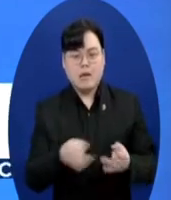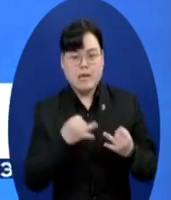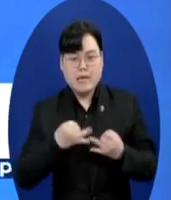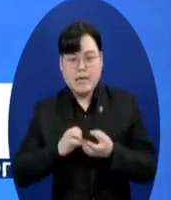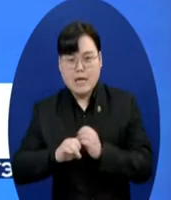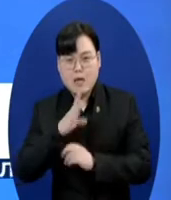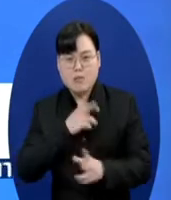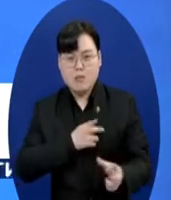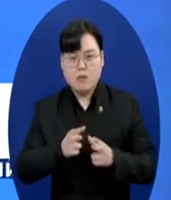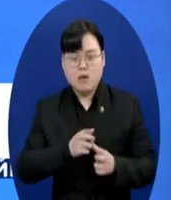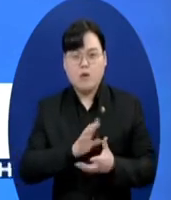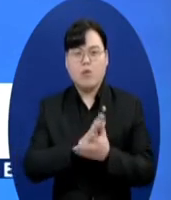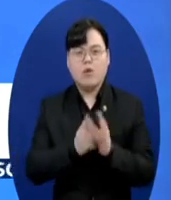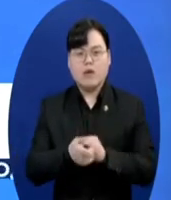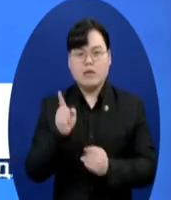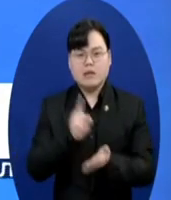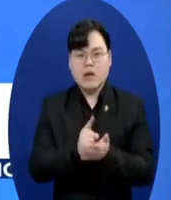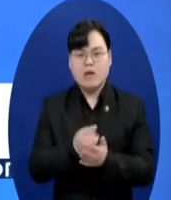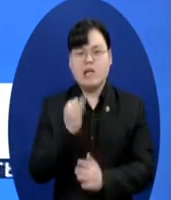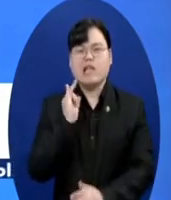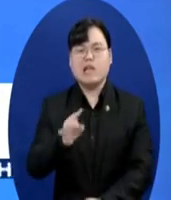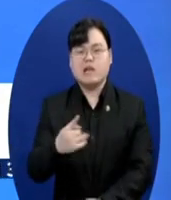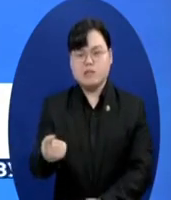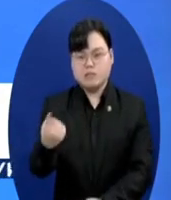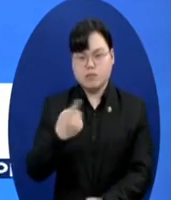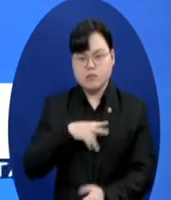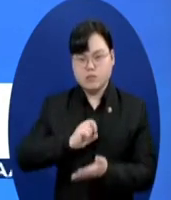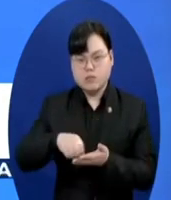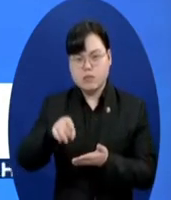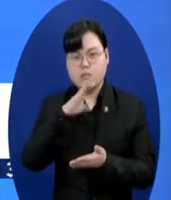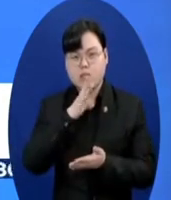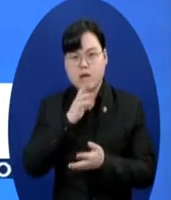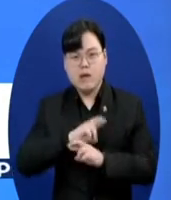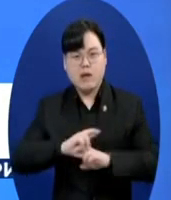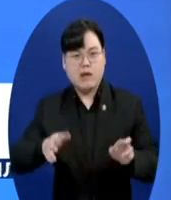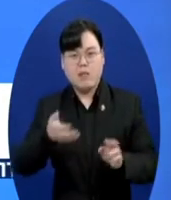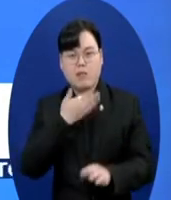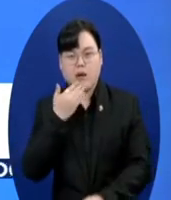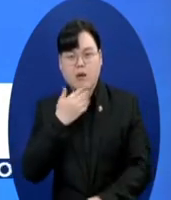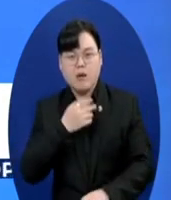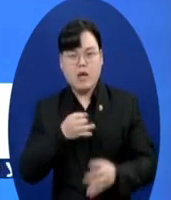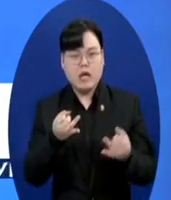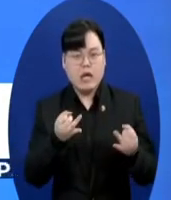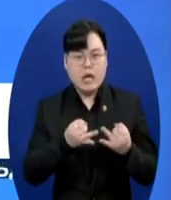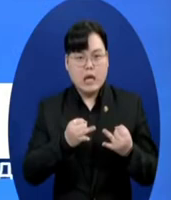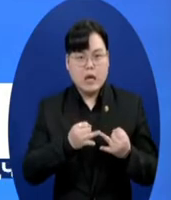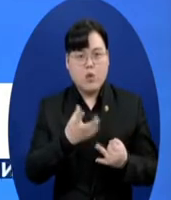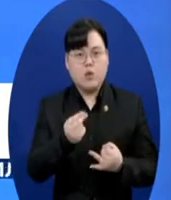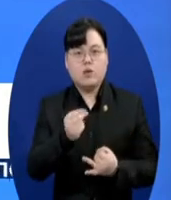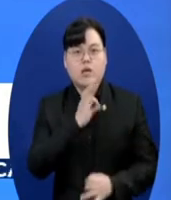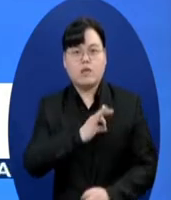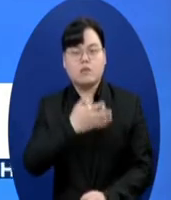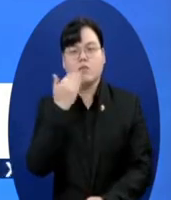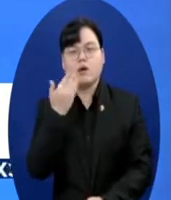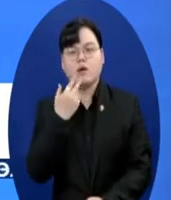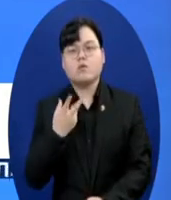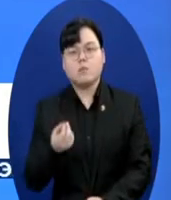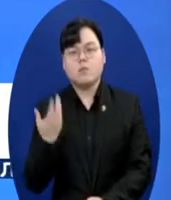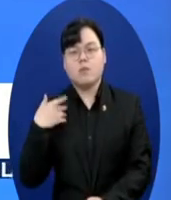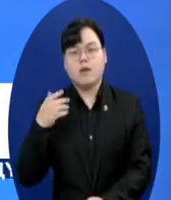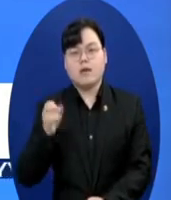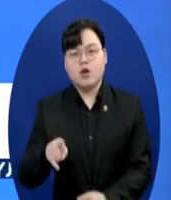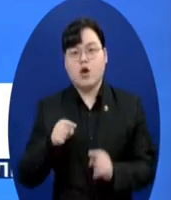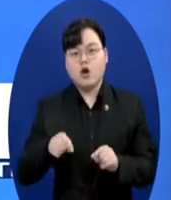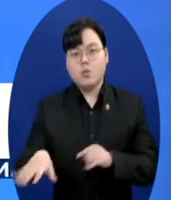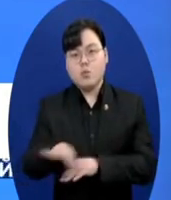идэг бизнесээ тэгтэл та ирд гарын үсгээ зур гэдгээс болоод ялгаагүй одоо энэ салбарын бизнесийн онцлог нь гарч ирэхгүйс. А